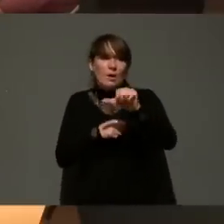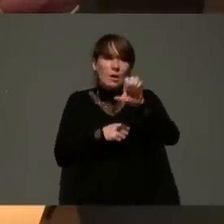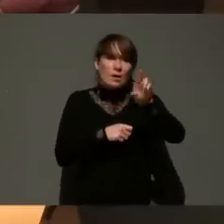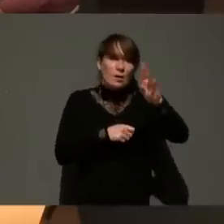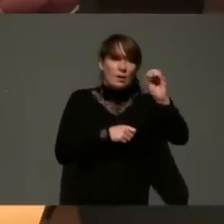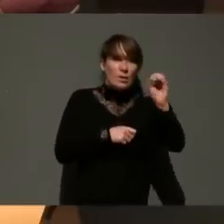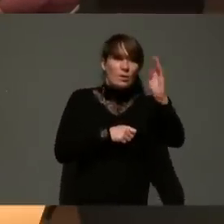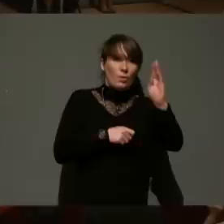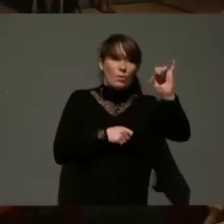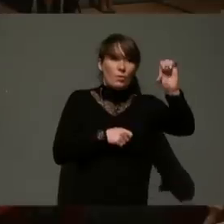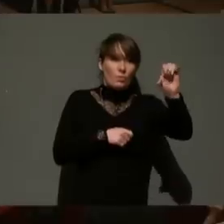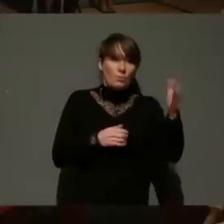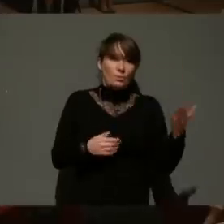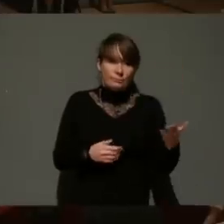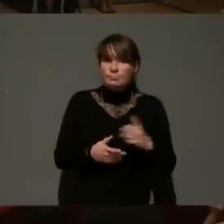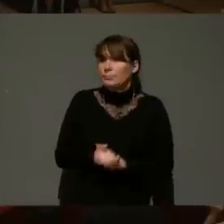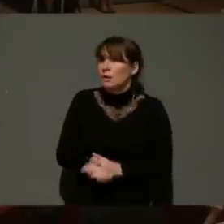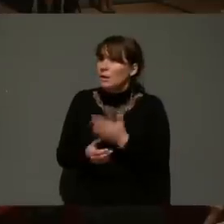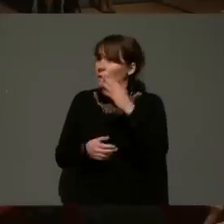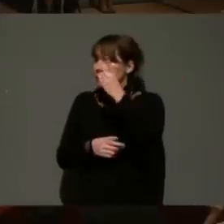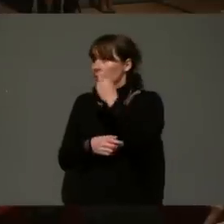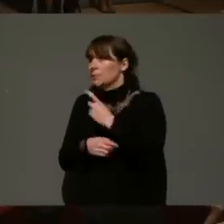Est-ce qu'il y a une autre question ?